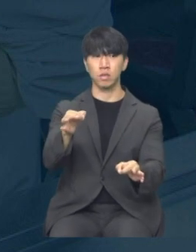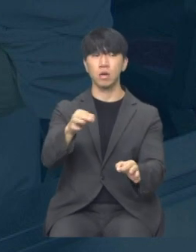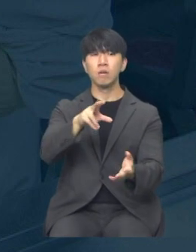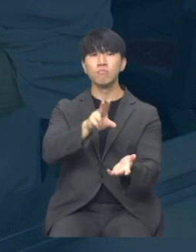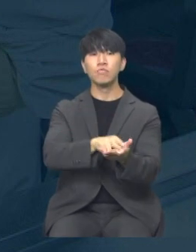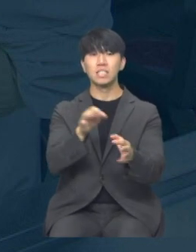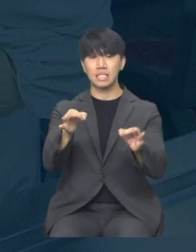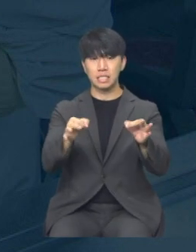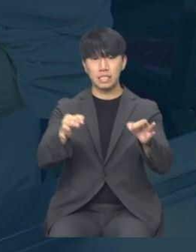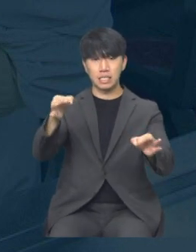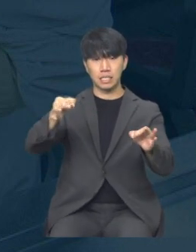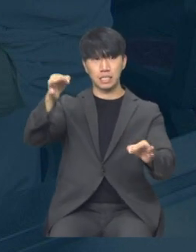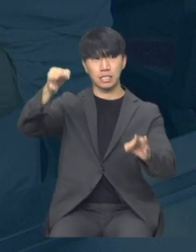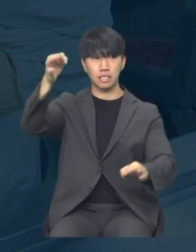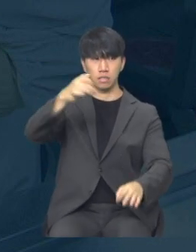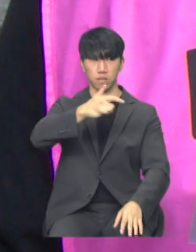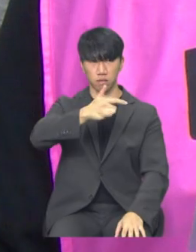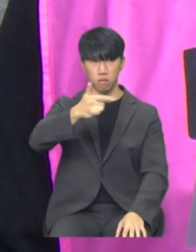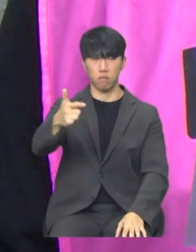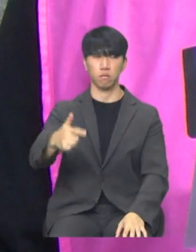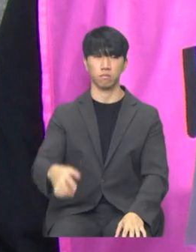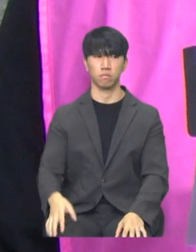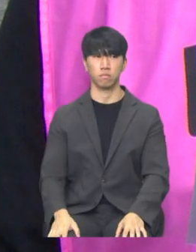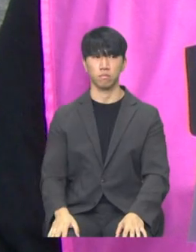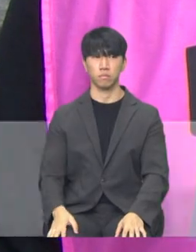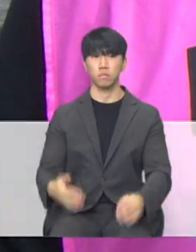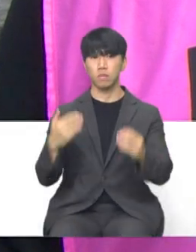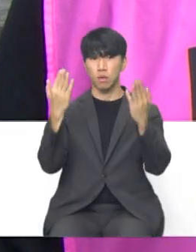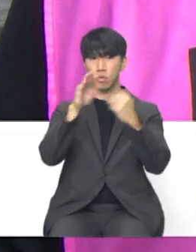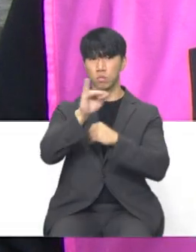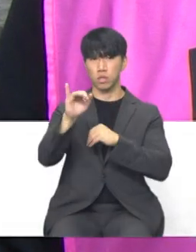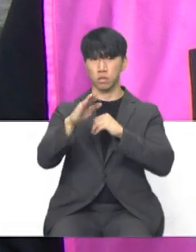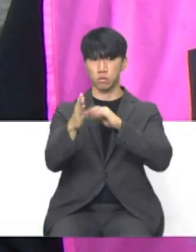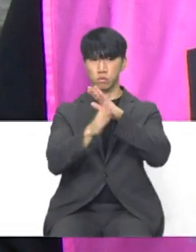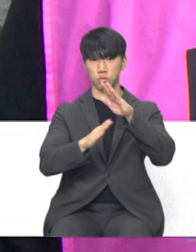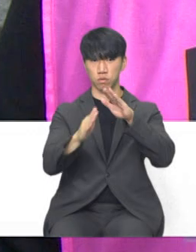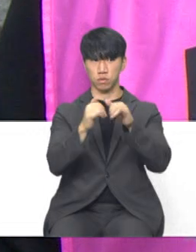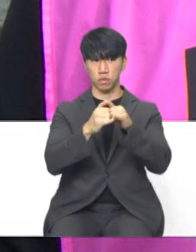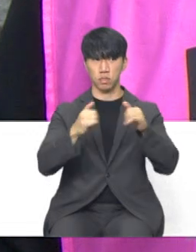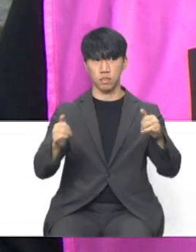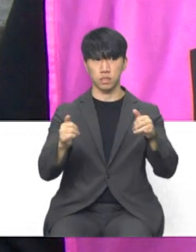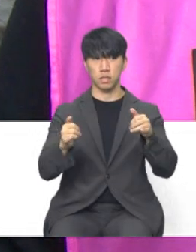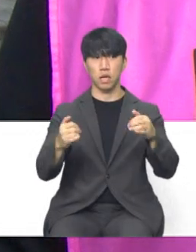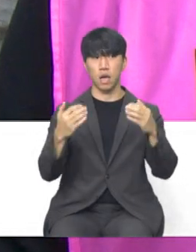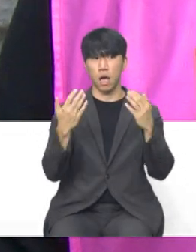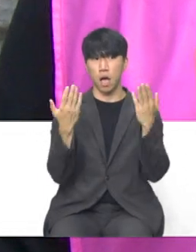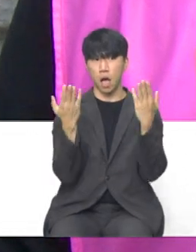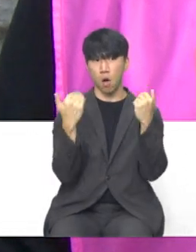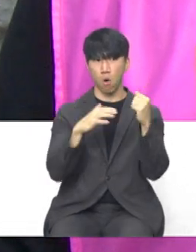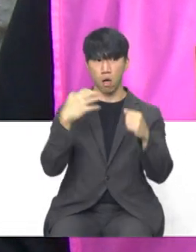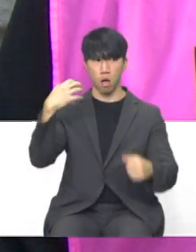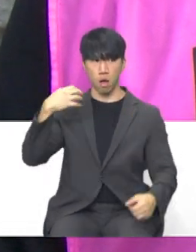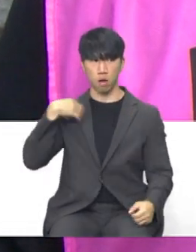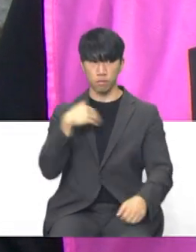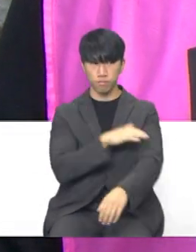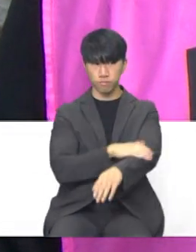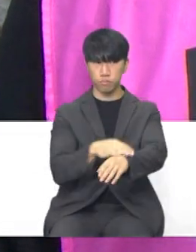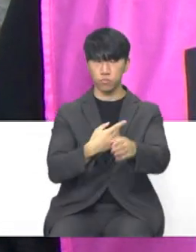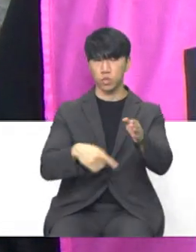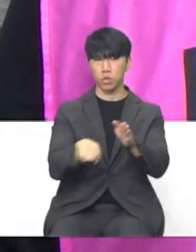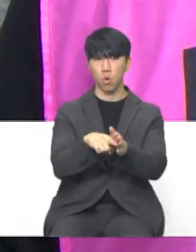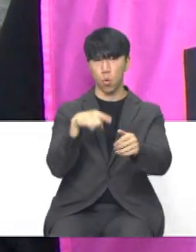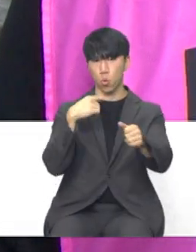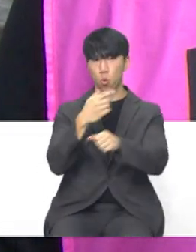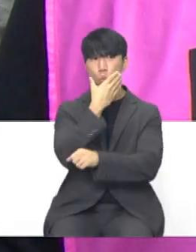격차가 갈수록 커지는 데 있습니다. 학교 비정규직 노동자들은 더 커진 학교의 역할을 수행하기 위하여